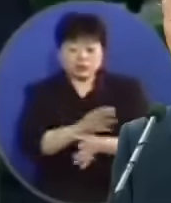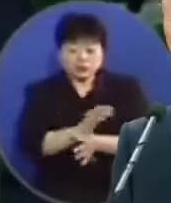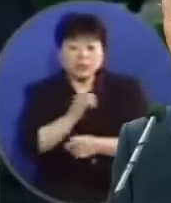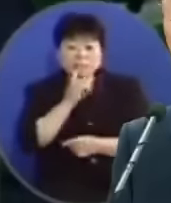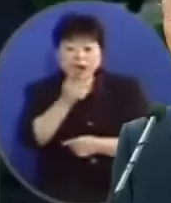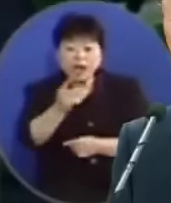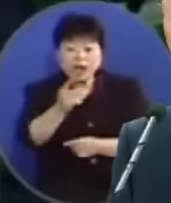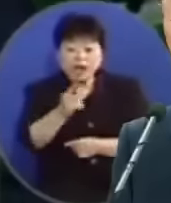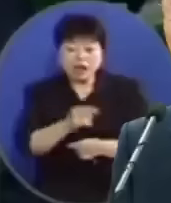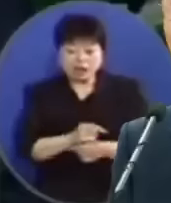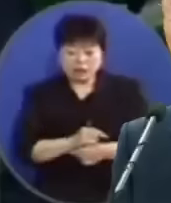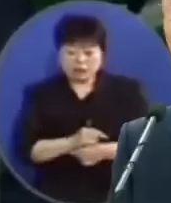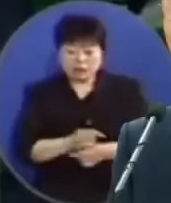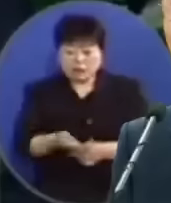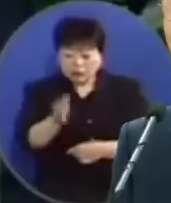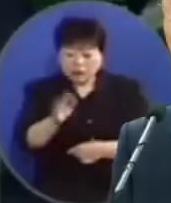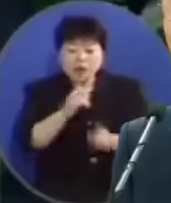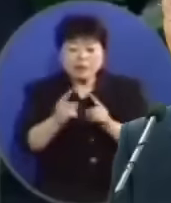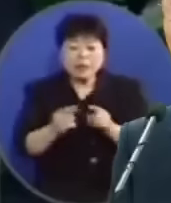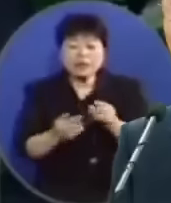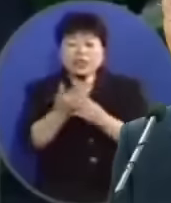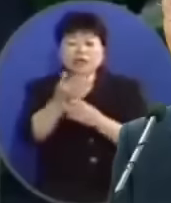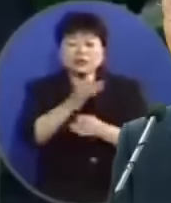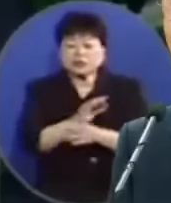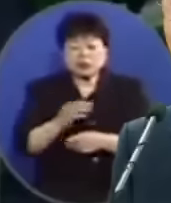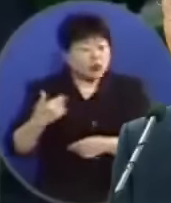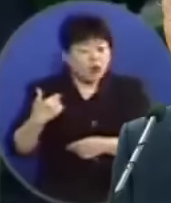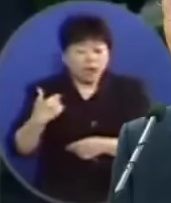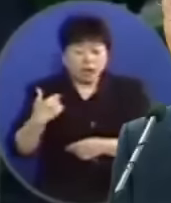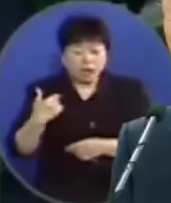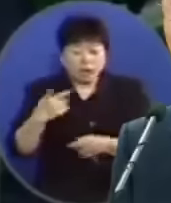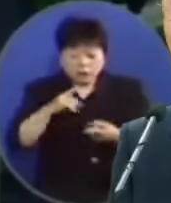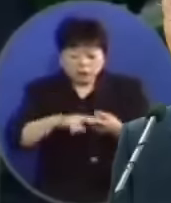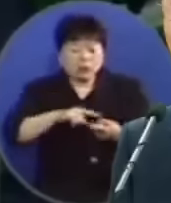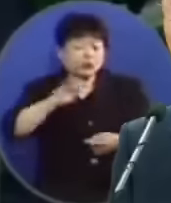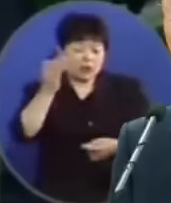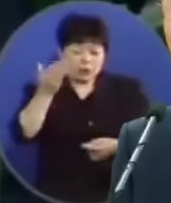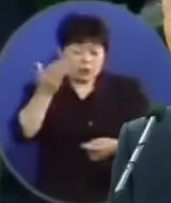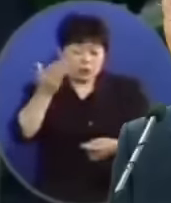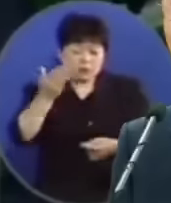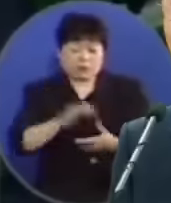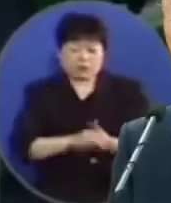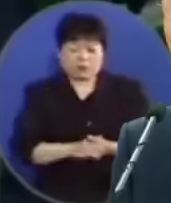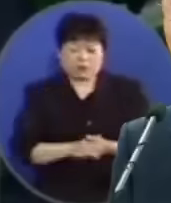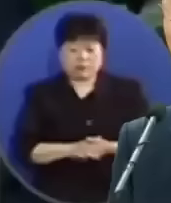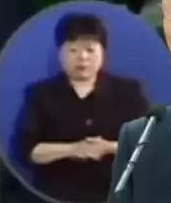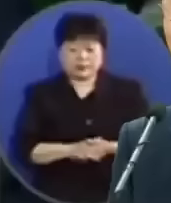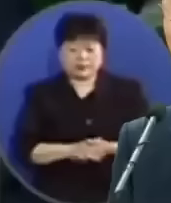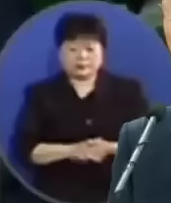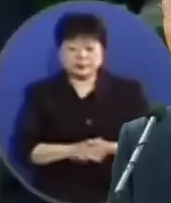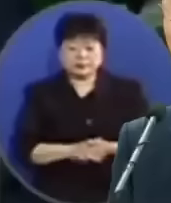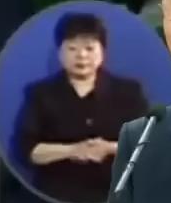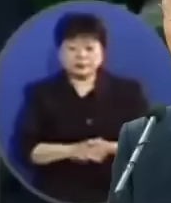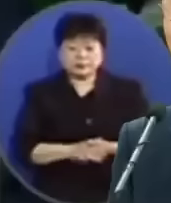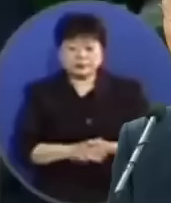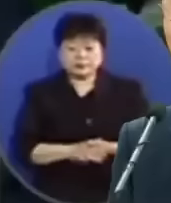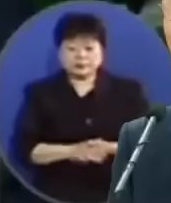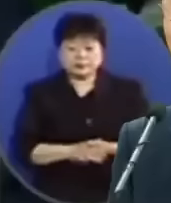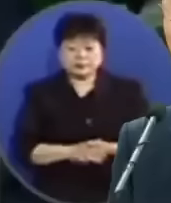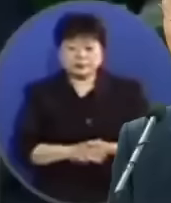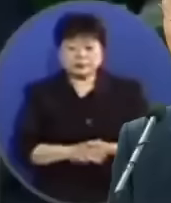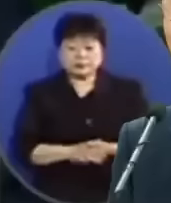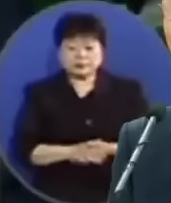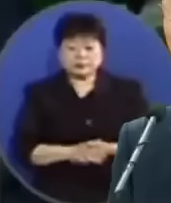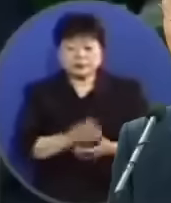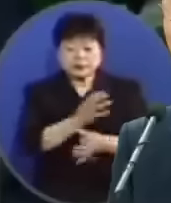말해서, 우리는 장난으로 말해도 말은 나갈 때 장난인 줄 모르고 시킨 대로 나가서 그 역사를 이루는 것입니다.